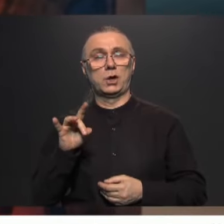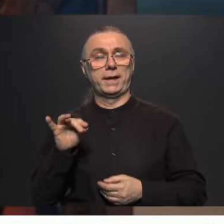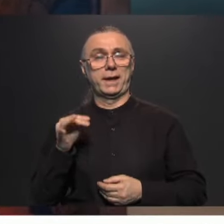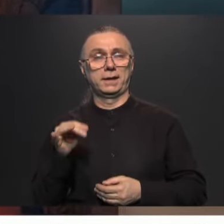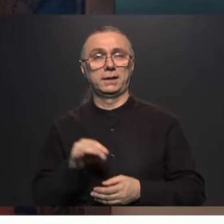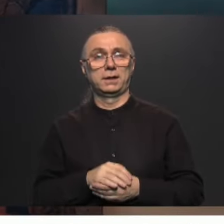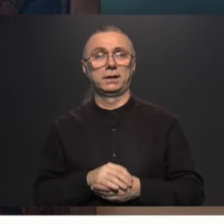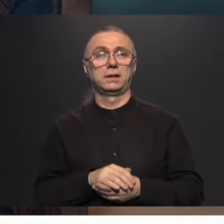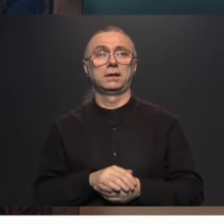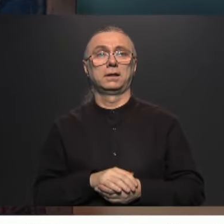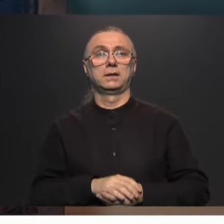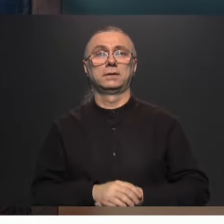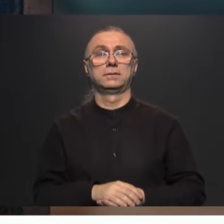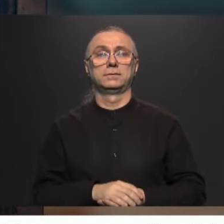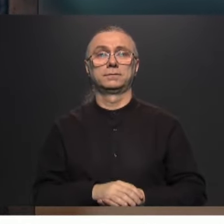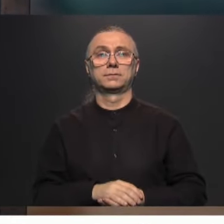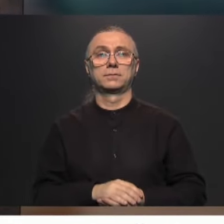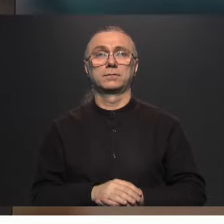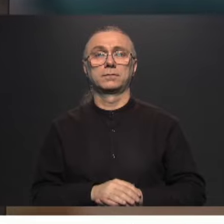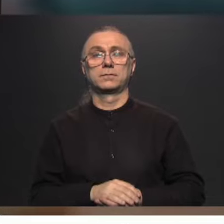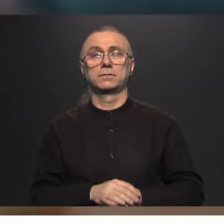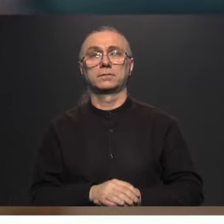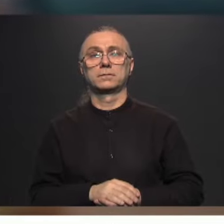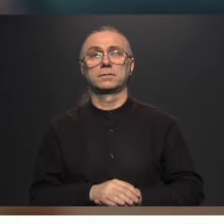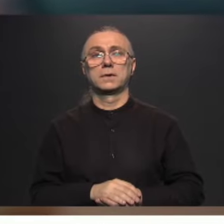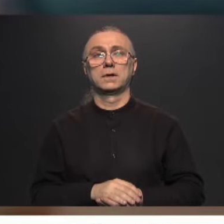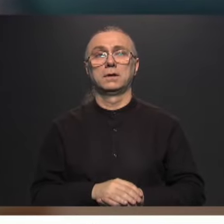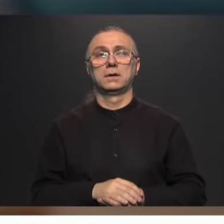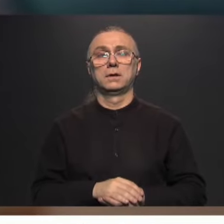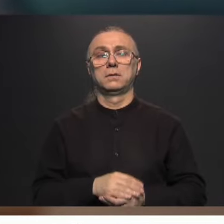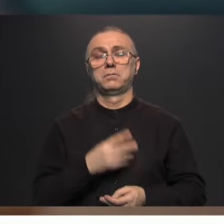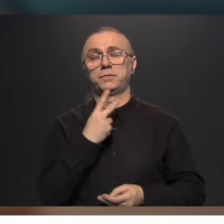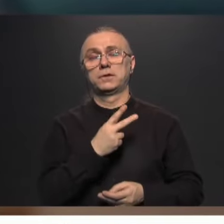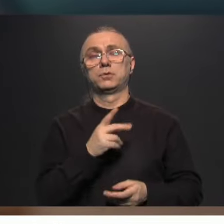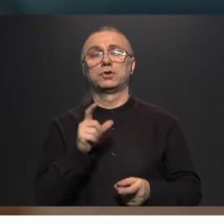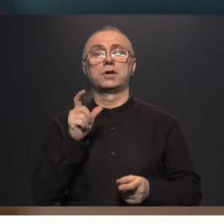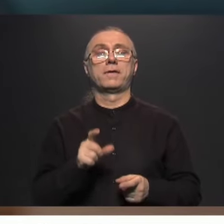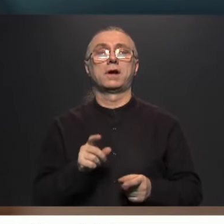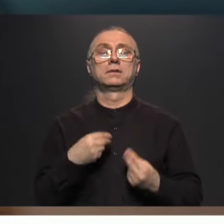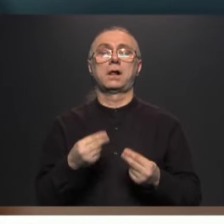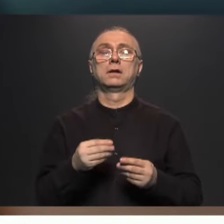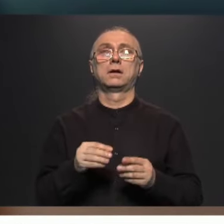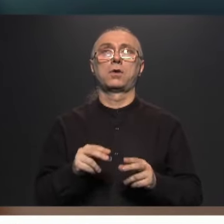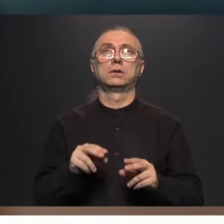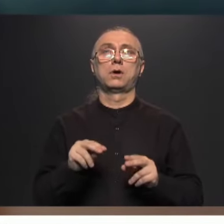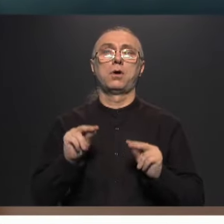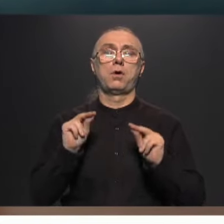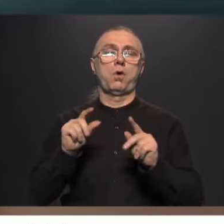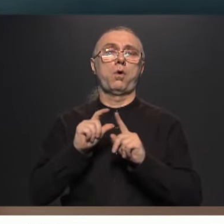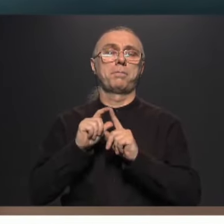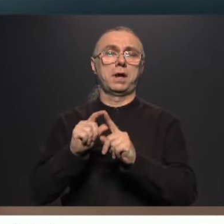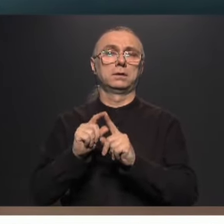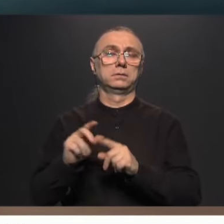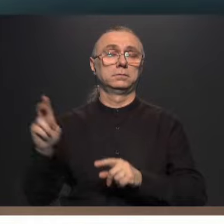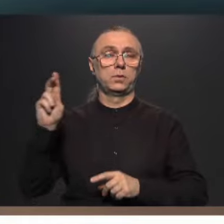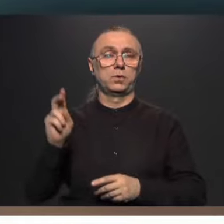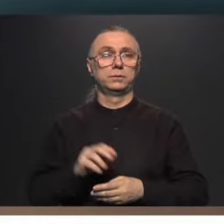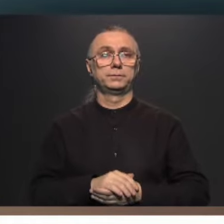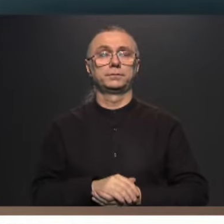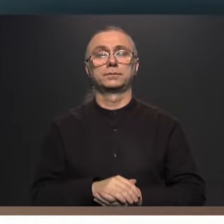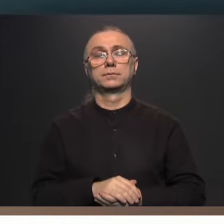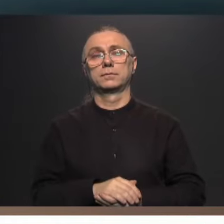чтобы этого человека не соблазняли какими-то моментами, и видели, что человек дал некий обет. И не звали его, может быть, на какие-то пиры,